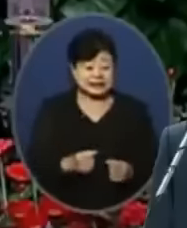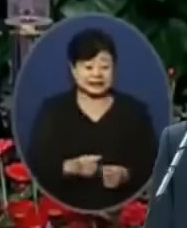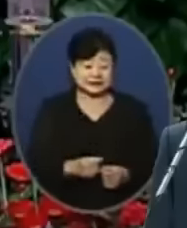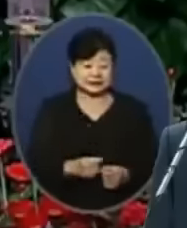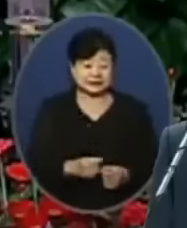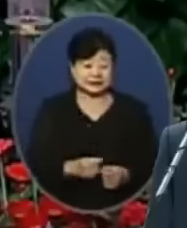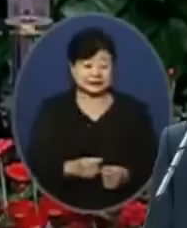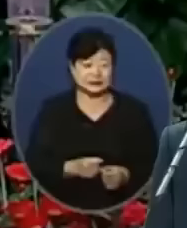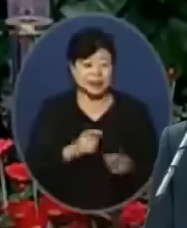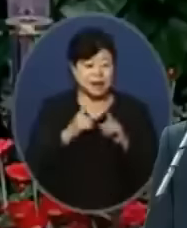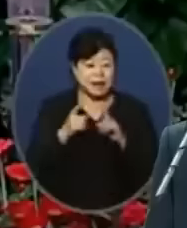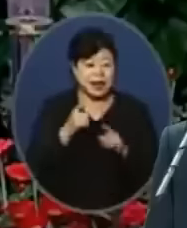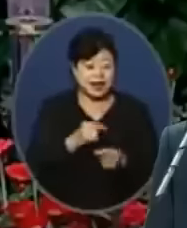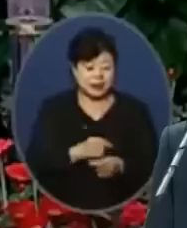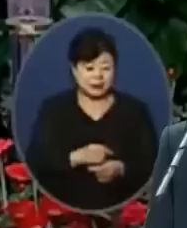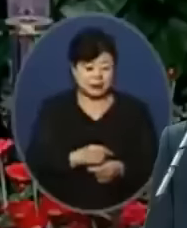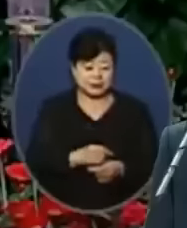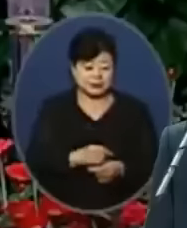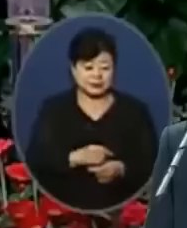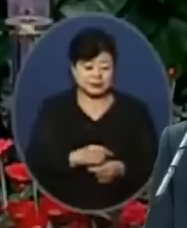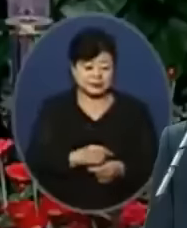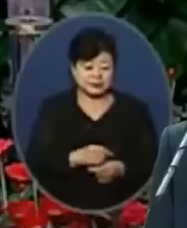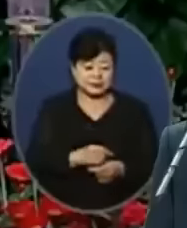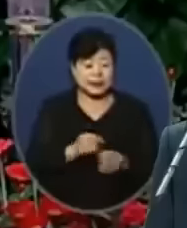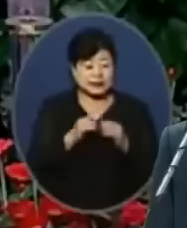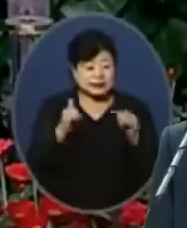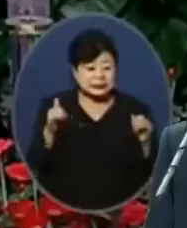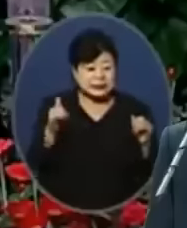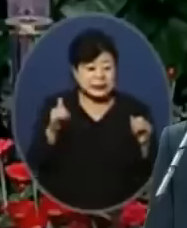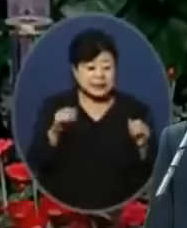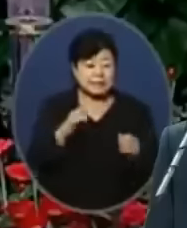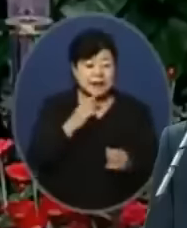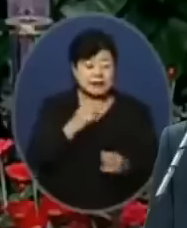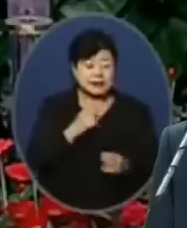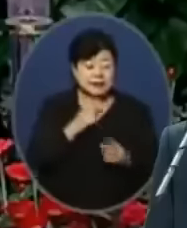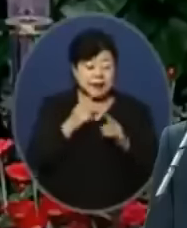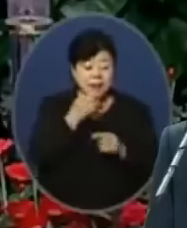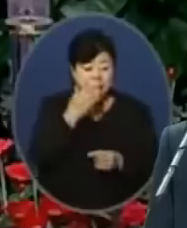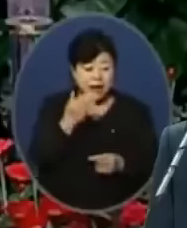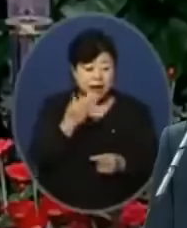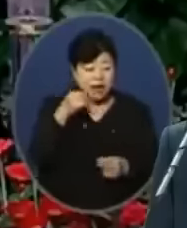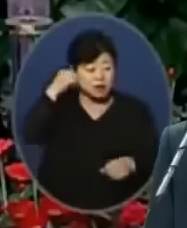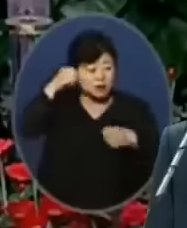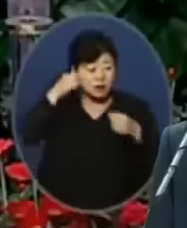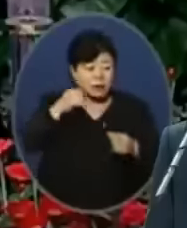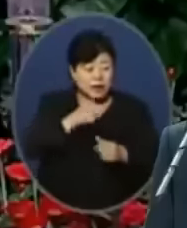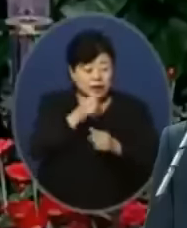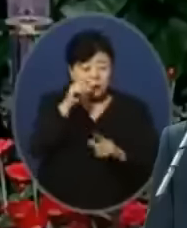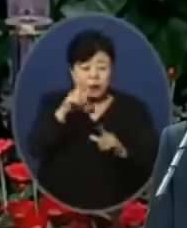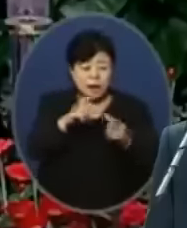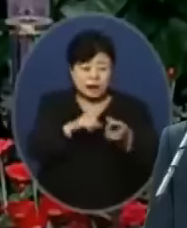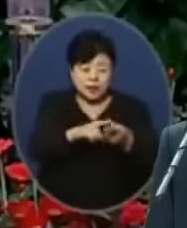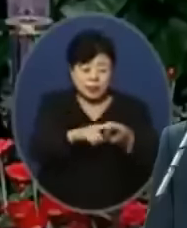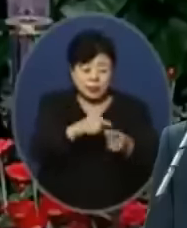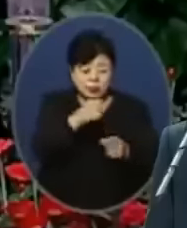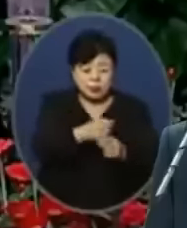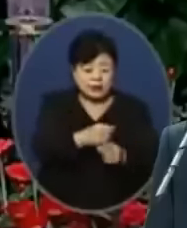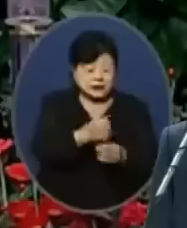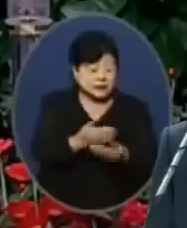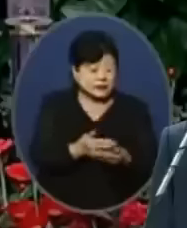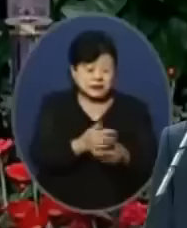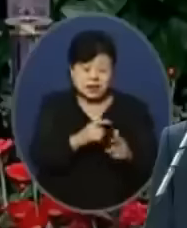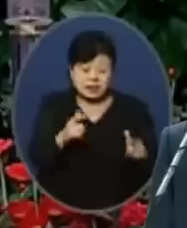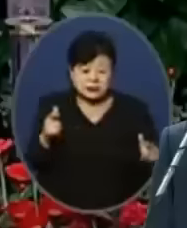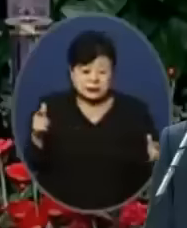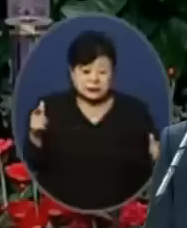중에 말을 하는 동물은 사람밖에 없습니다. 일반 동물은 하나님의 형상과 모양대로 지원받지 않았기